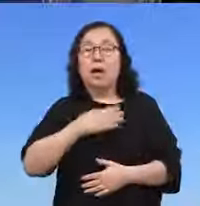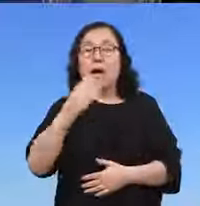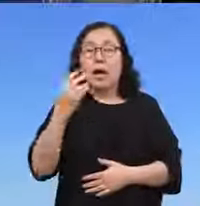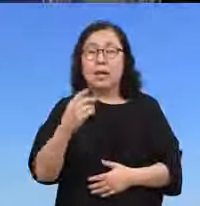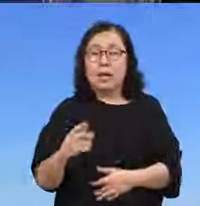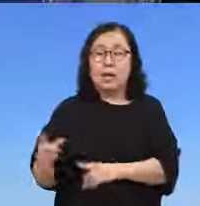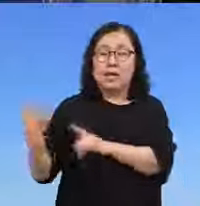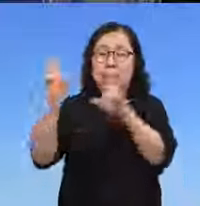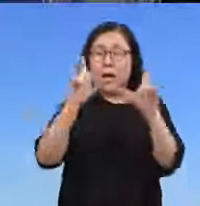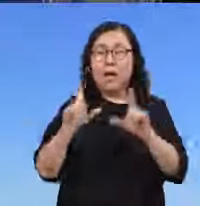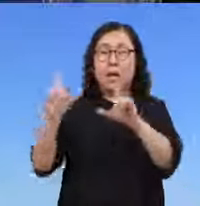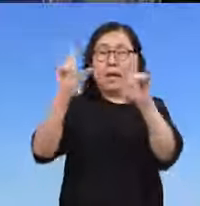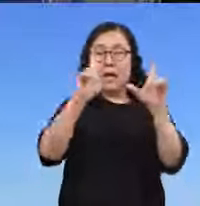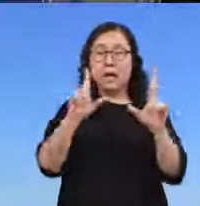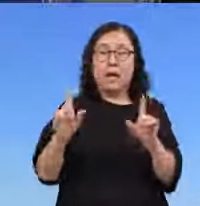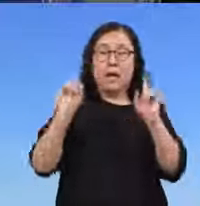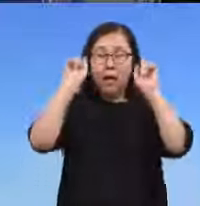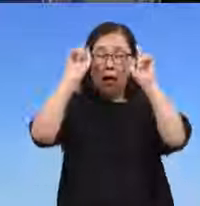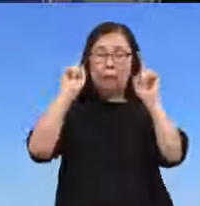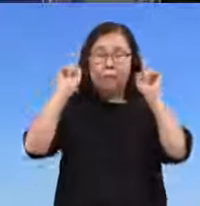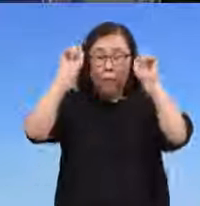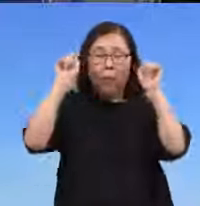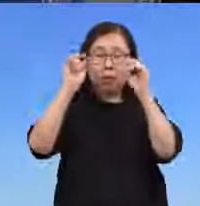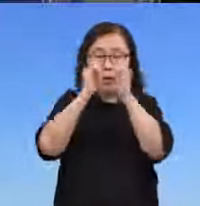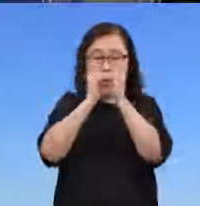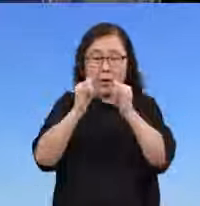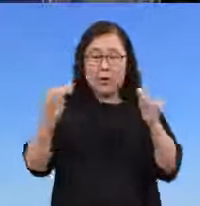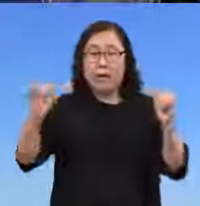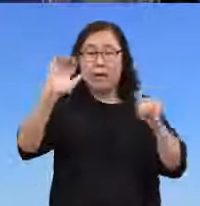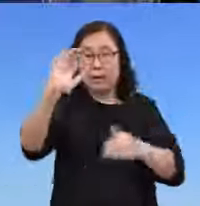나의 생의 목자 되시니